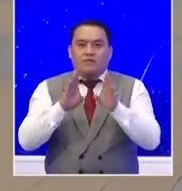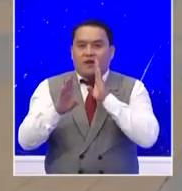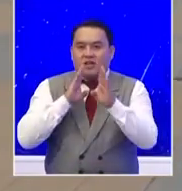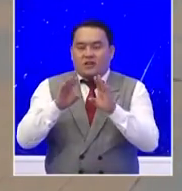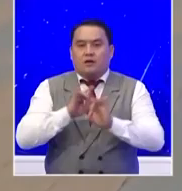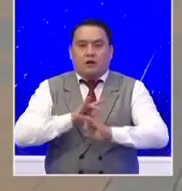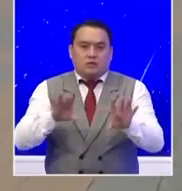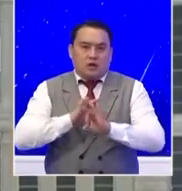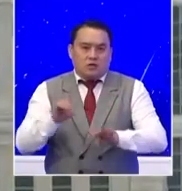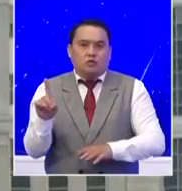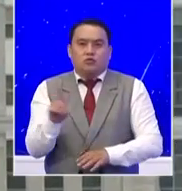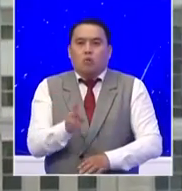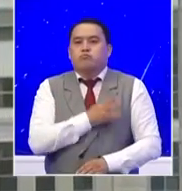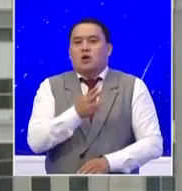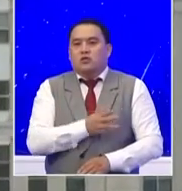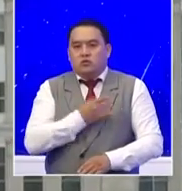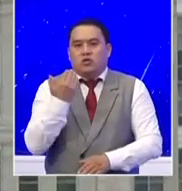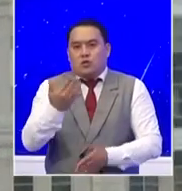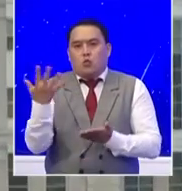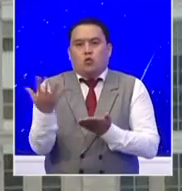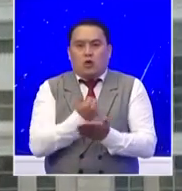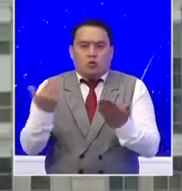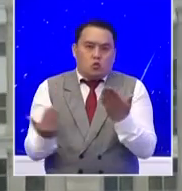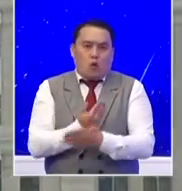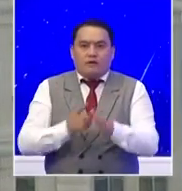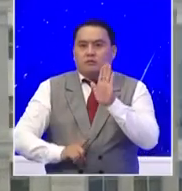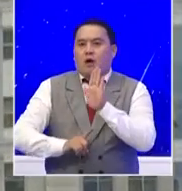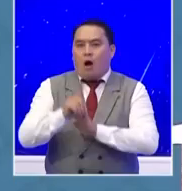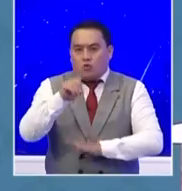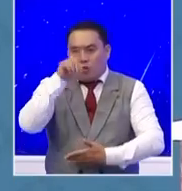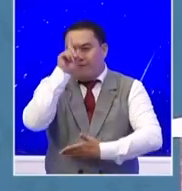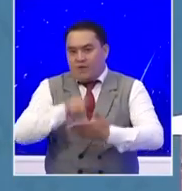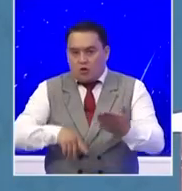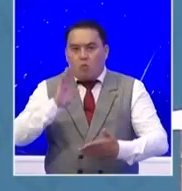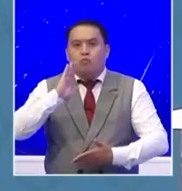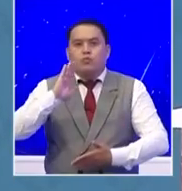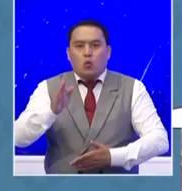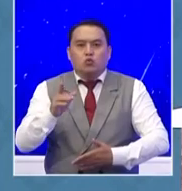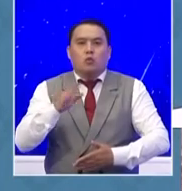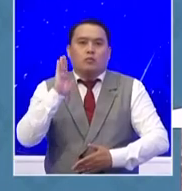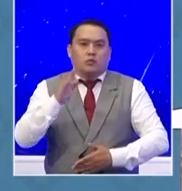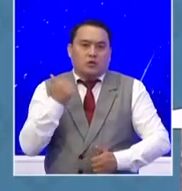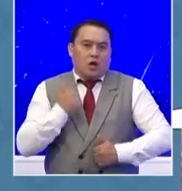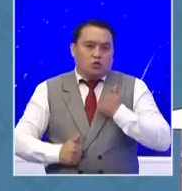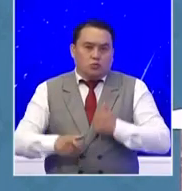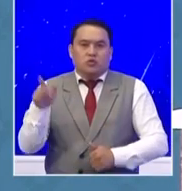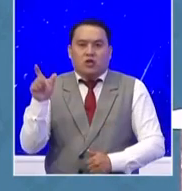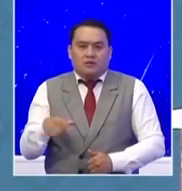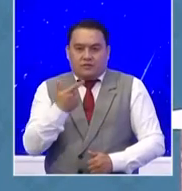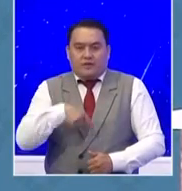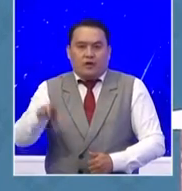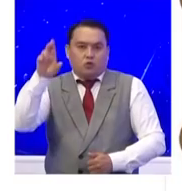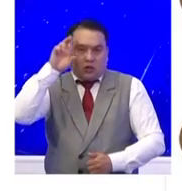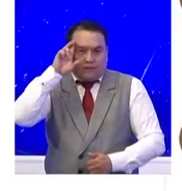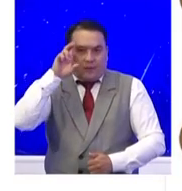странице в Твиттере. Он пожелал им удачи в новых начинаниях и выразил уверенность, что в будущем они станут достойными гражданами своей